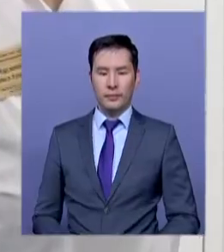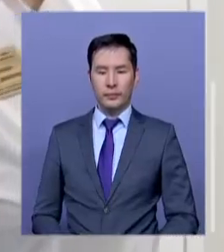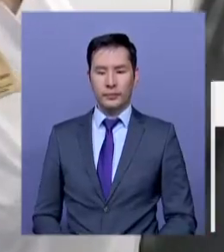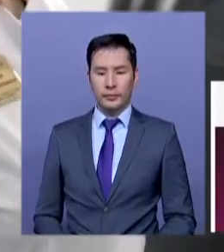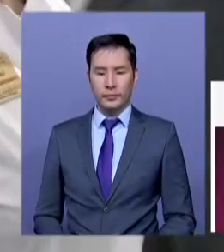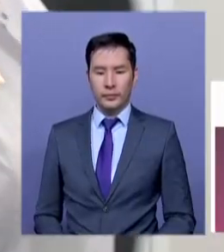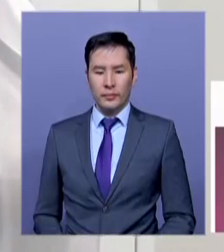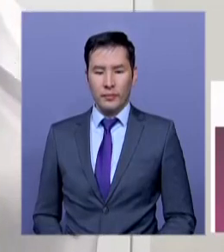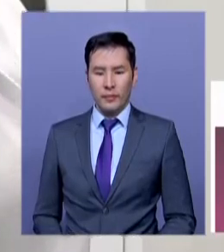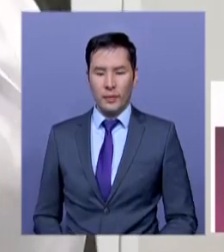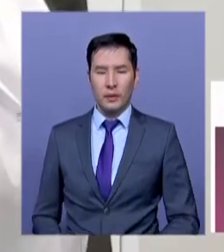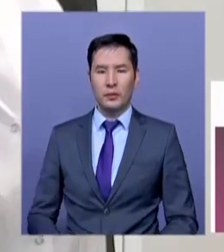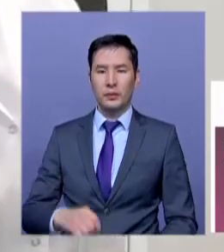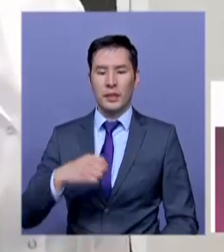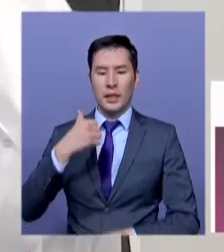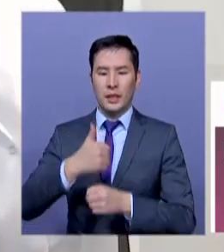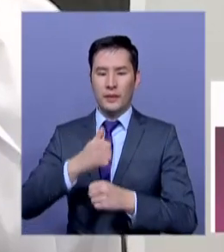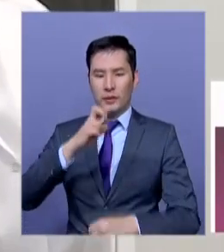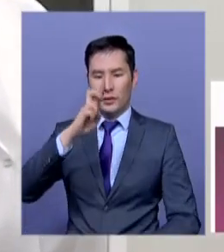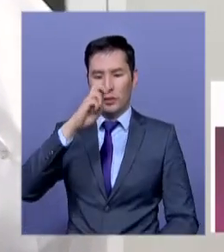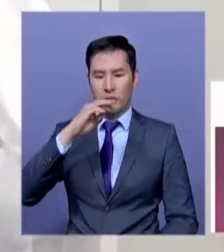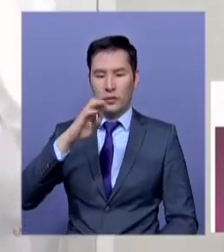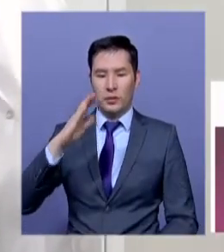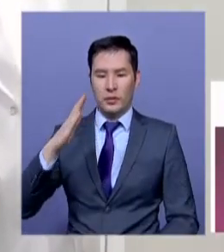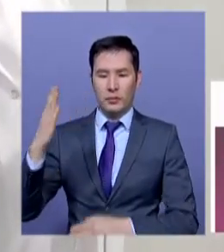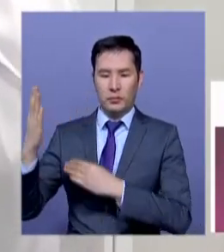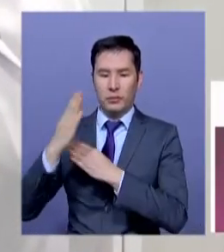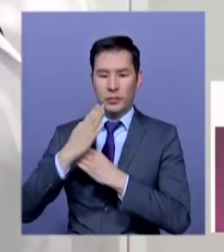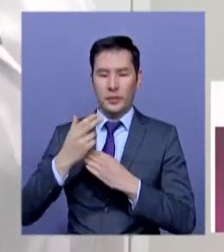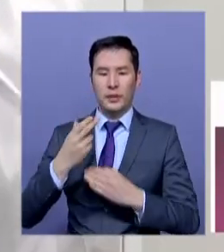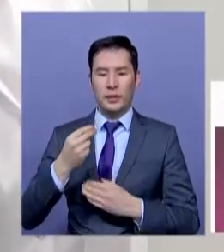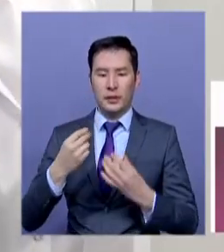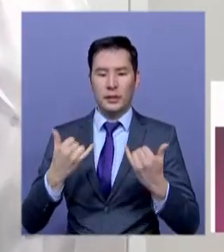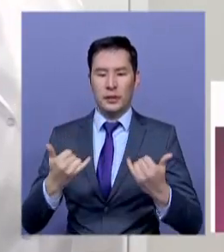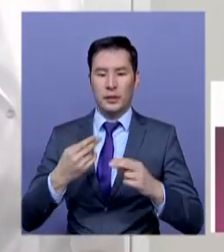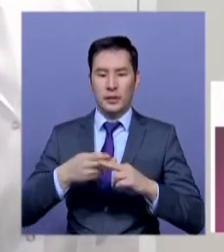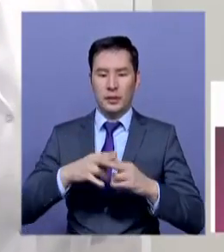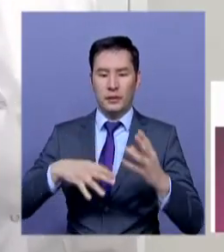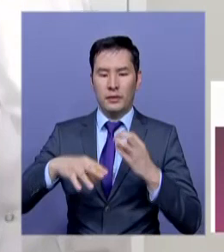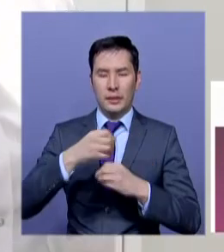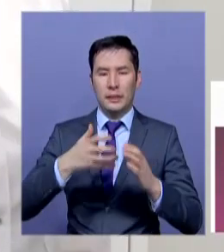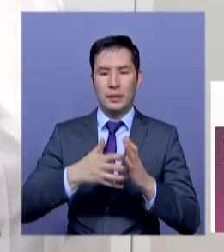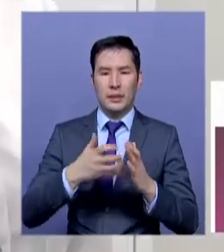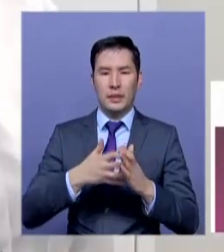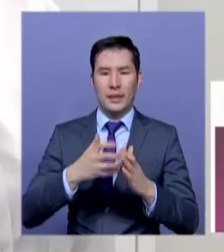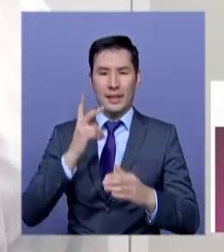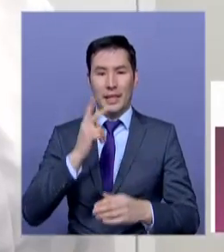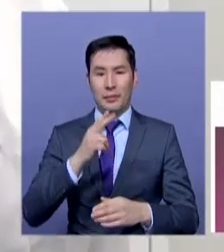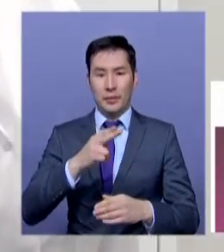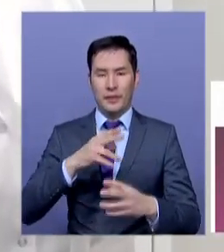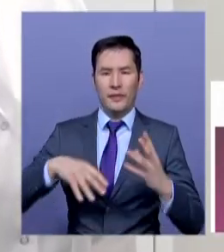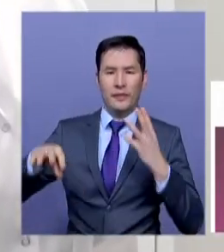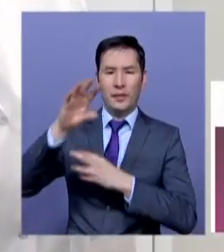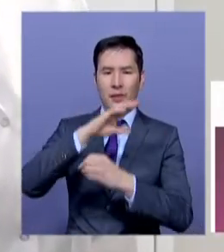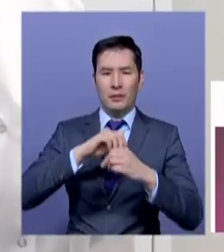Бұл елбасының президент Қасым Жомарт Кемелұлының тапсырмасы, әрине, бұл қазіргі уақыттағы жеттілік. Барлық өңірлерде осындай ауруханалар салынып жатыр.